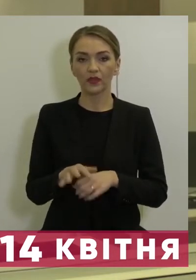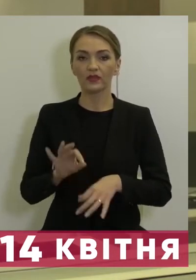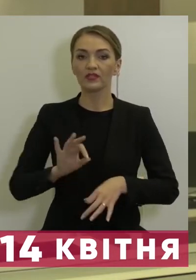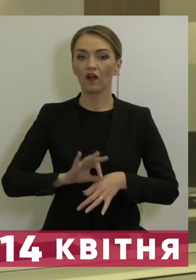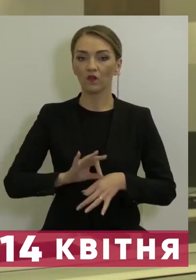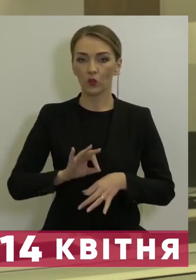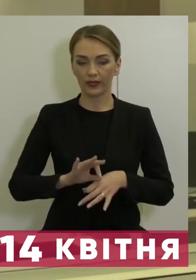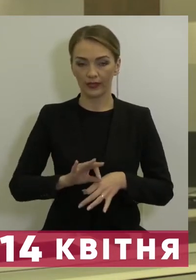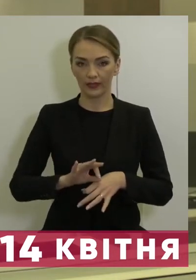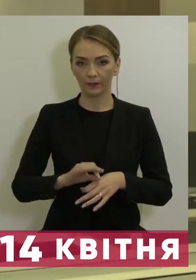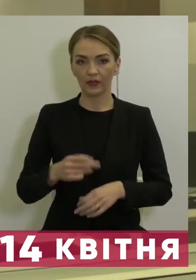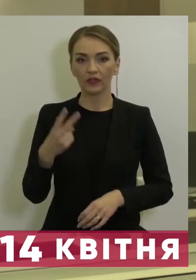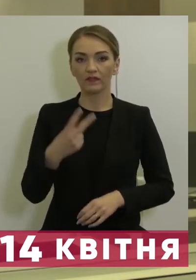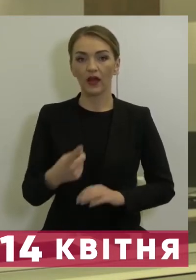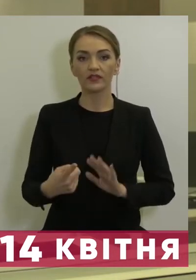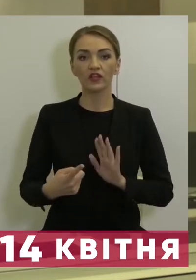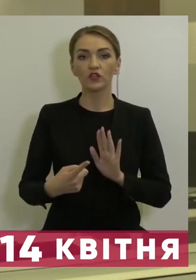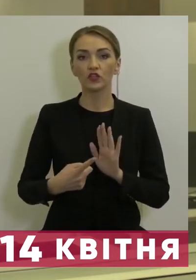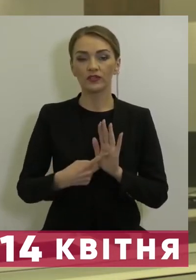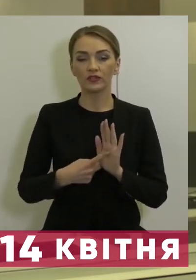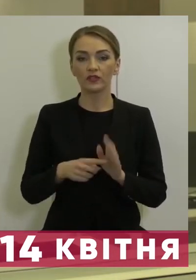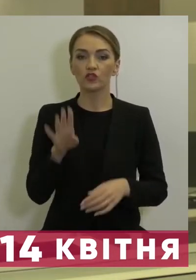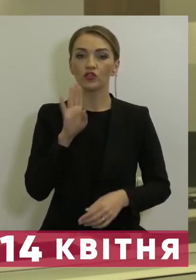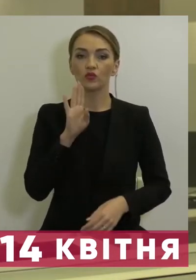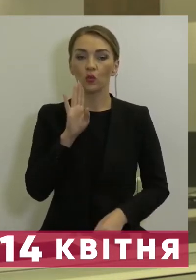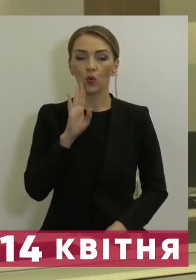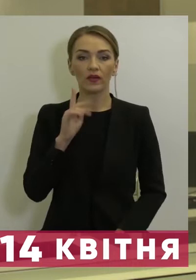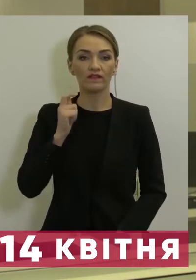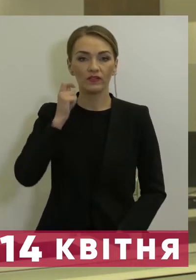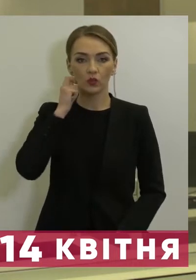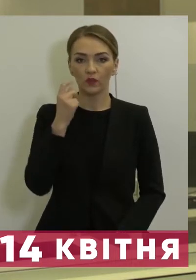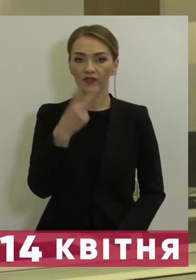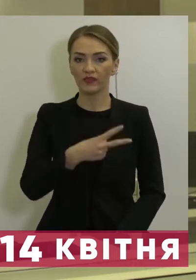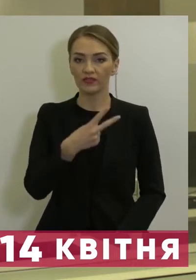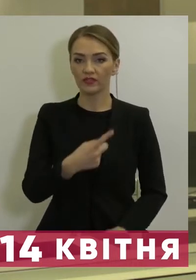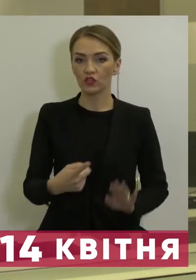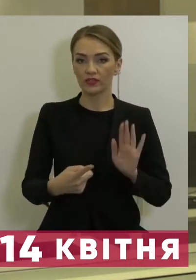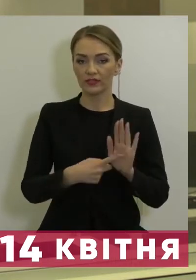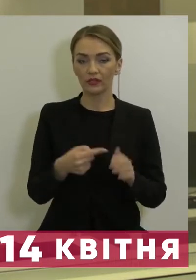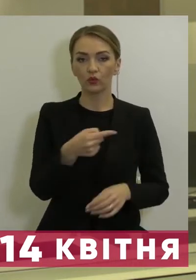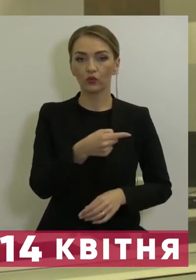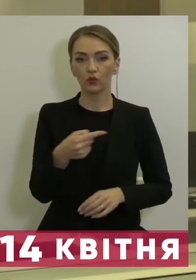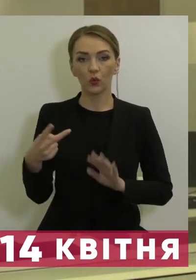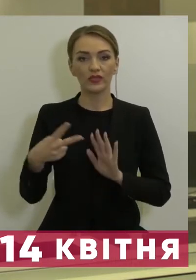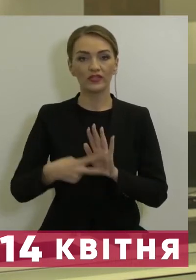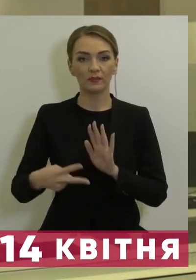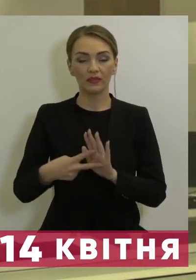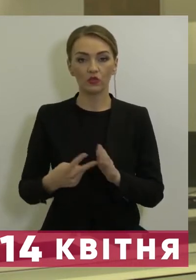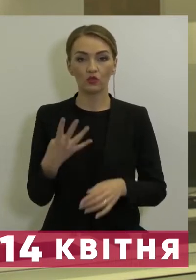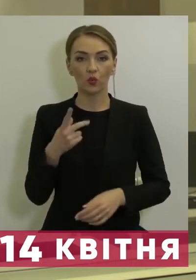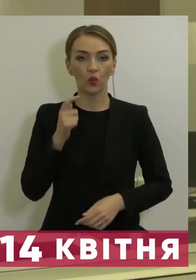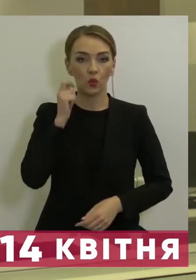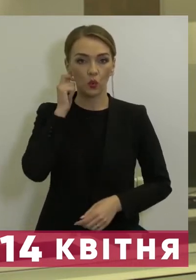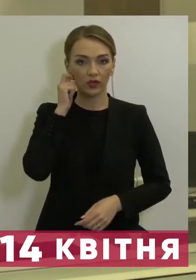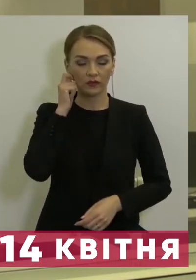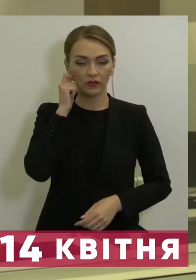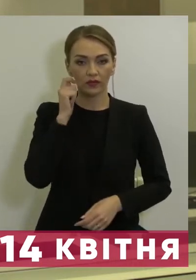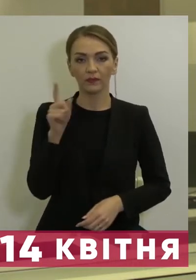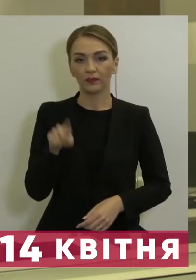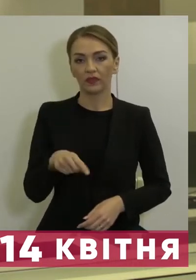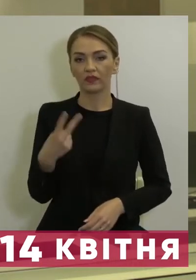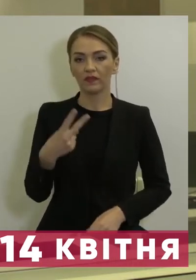COVID-19. Захворіли 26 жінок віком від 26 до 74 років